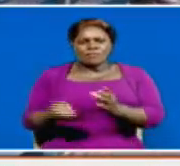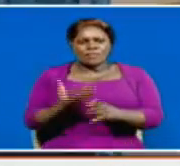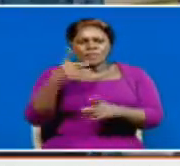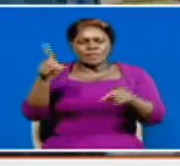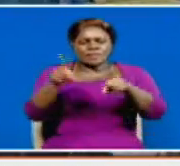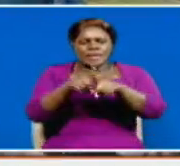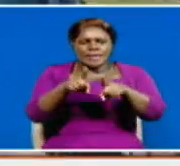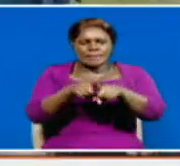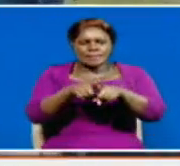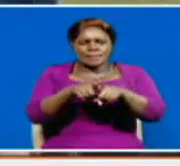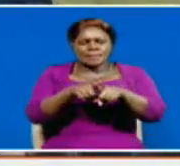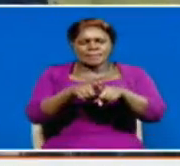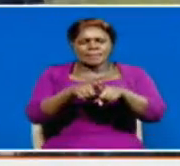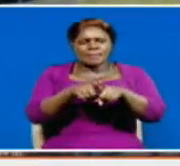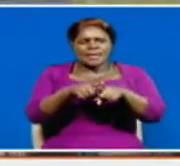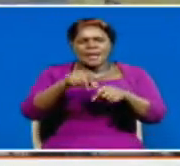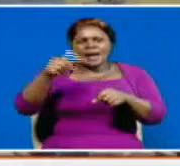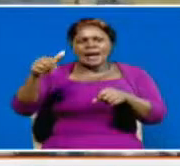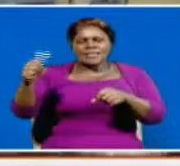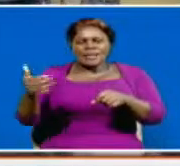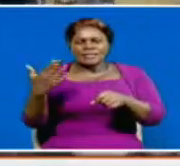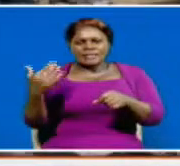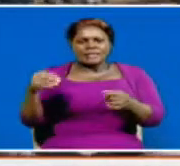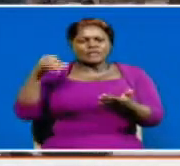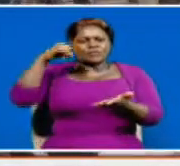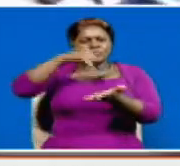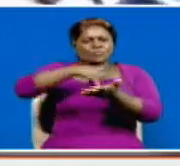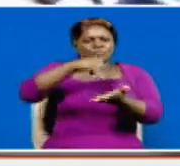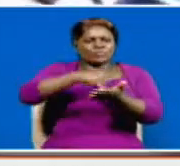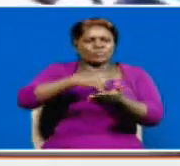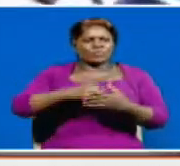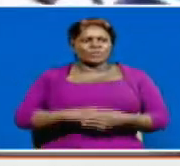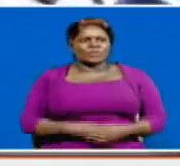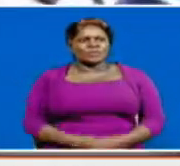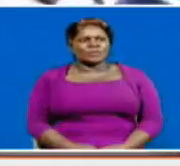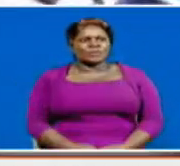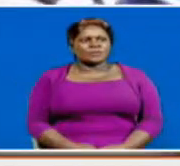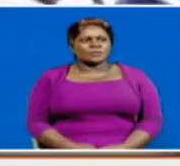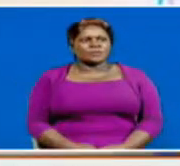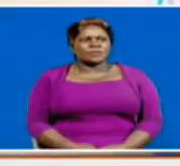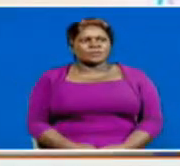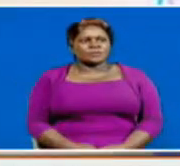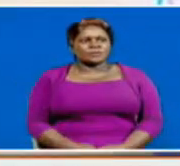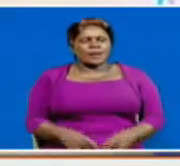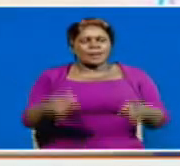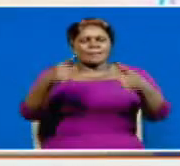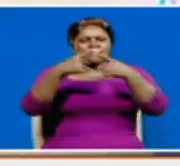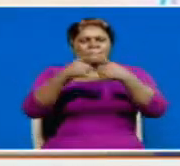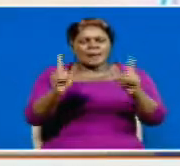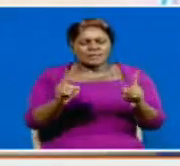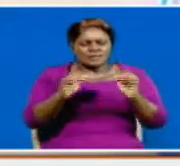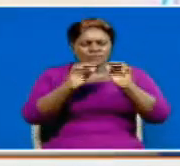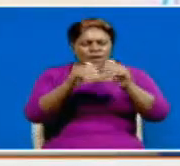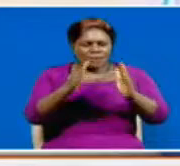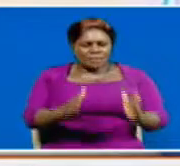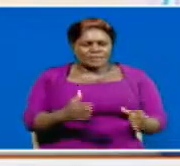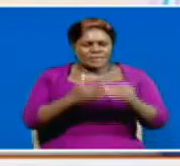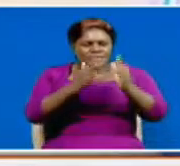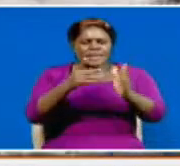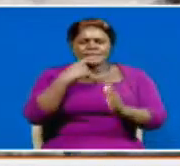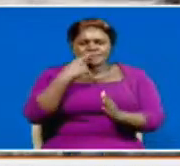kando na zao la miwa mazao mengine yakarundikwa chini yake. afa. Hata hivyo, kulingana na wakulima na